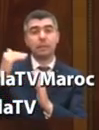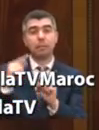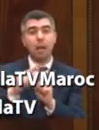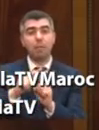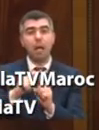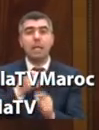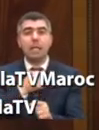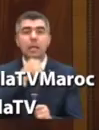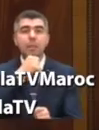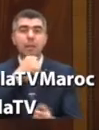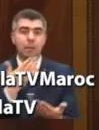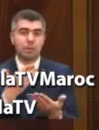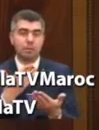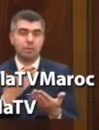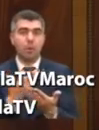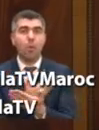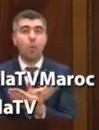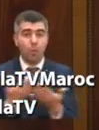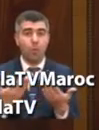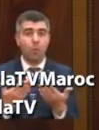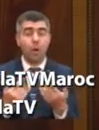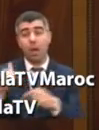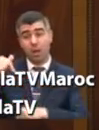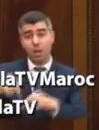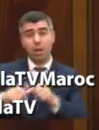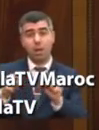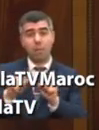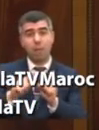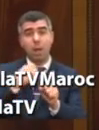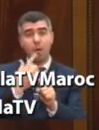سجون الاحتلال. أسرى